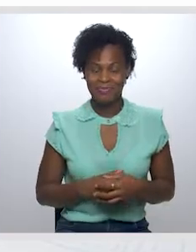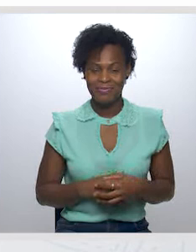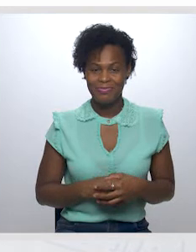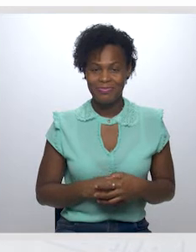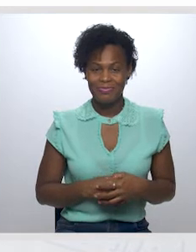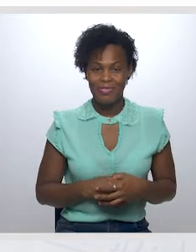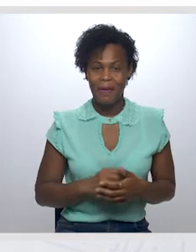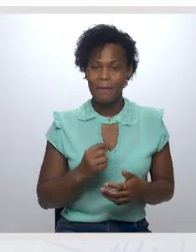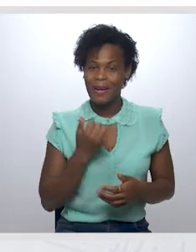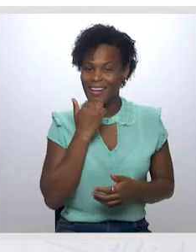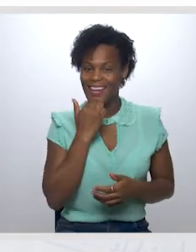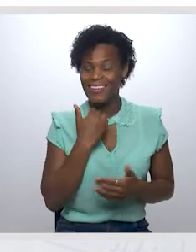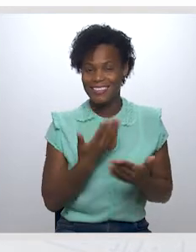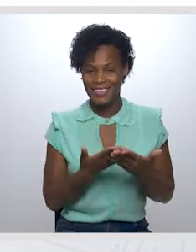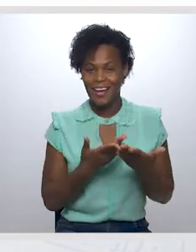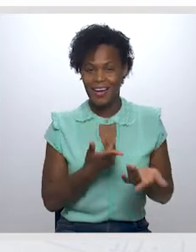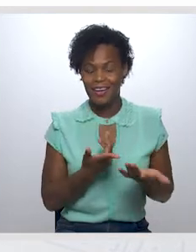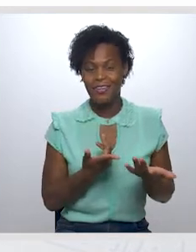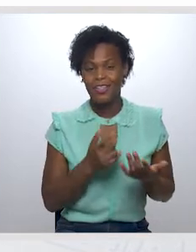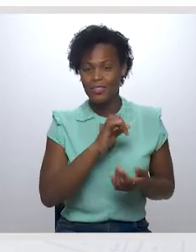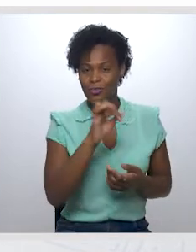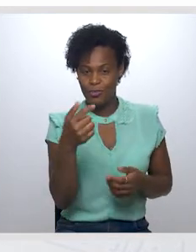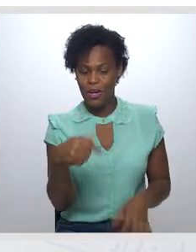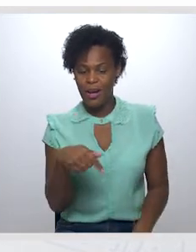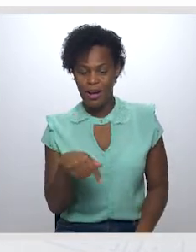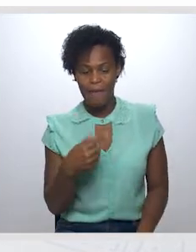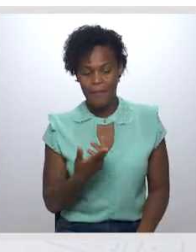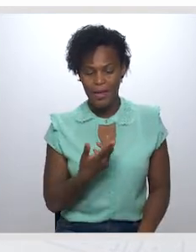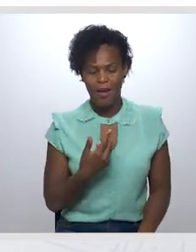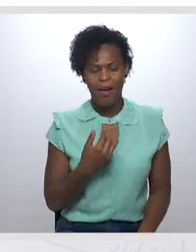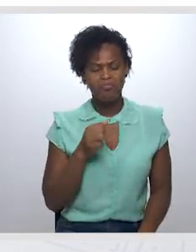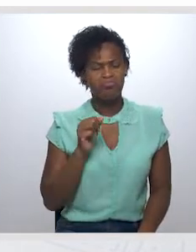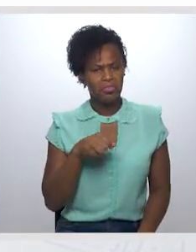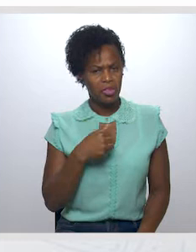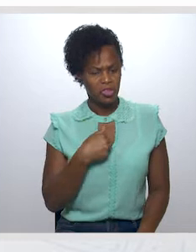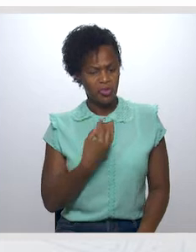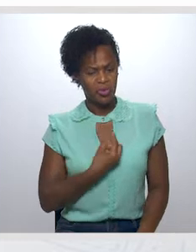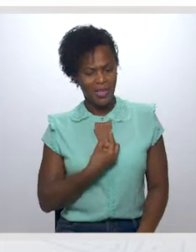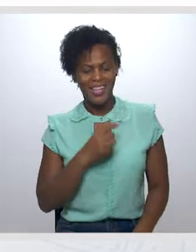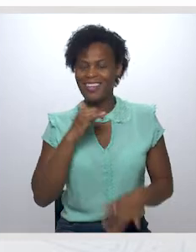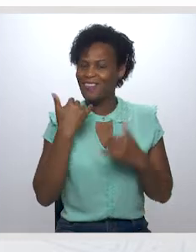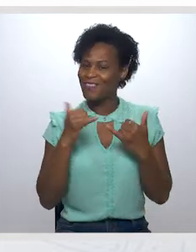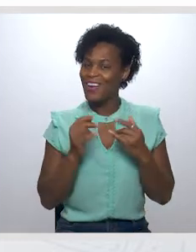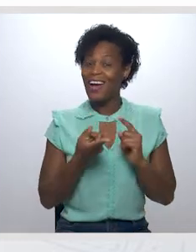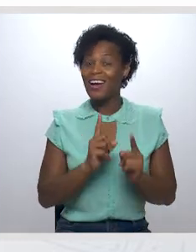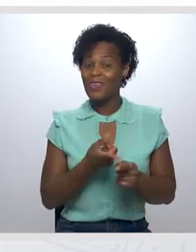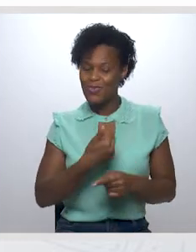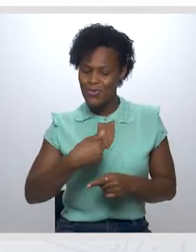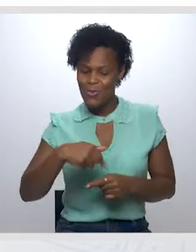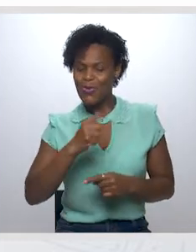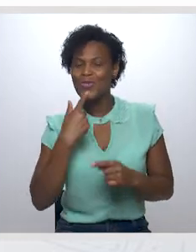Et pour la satisfaction, vous avez, bien sûr, je suis heureuse que nous nous